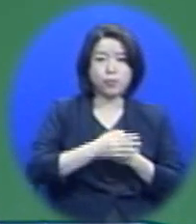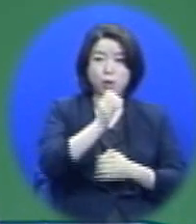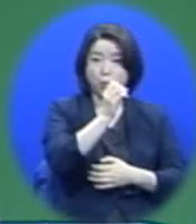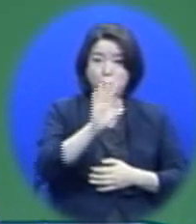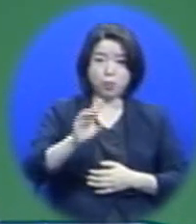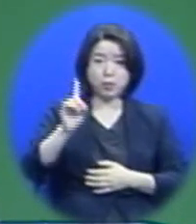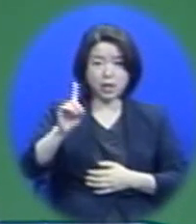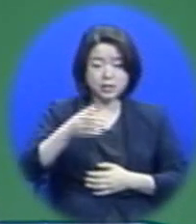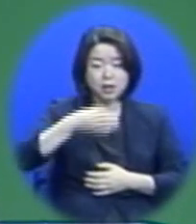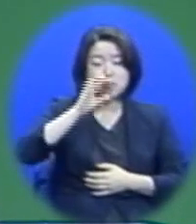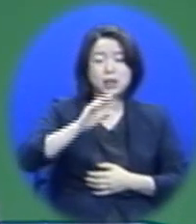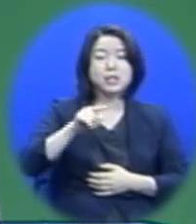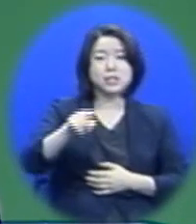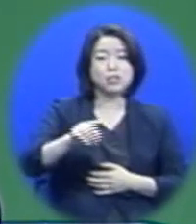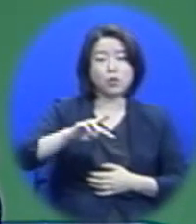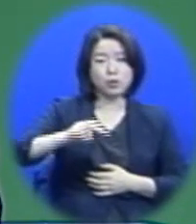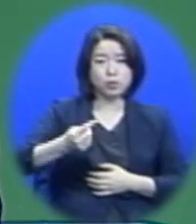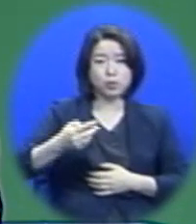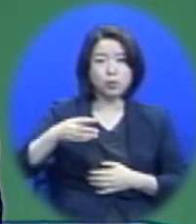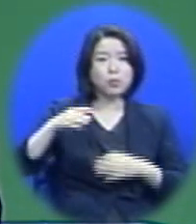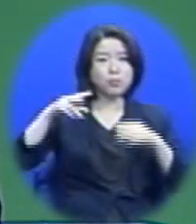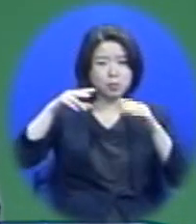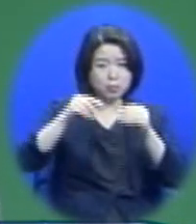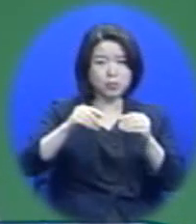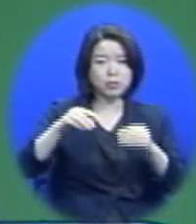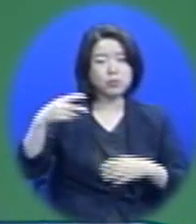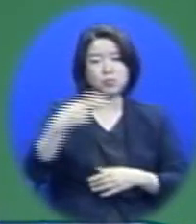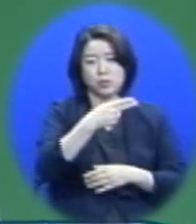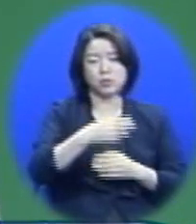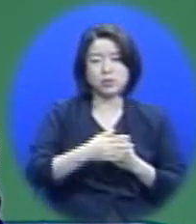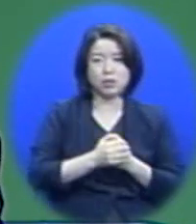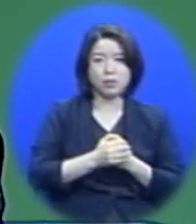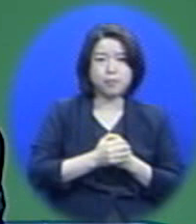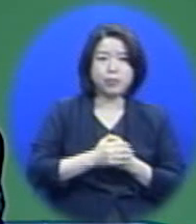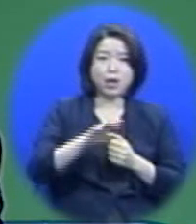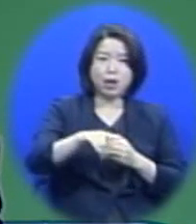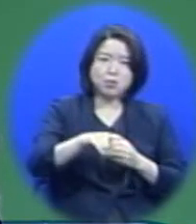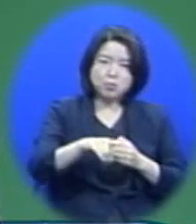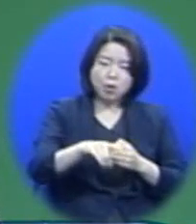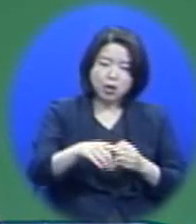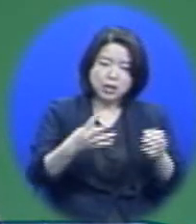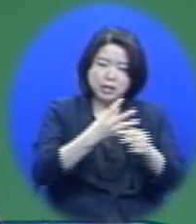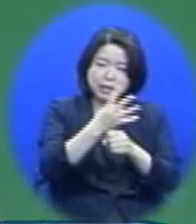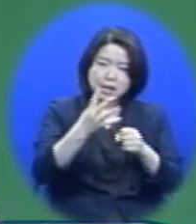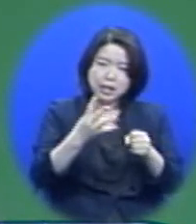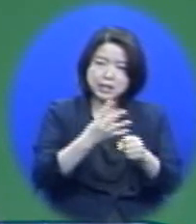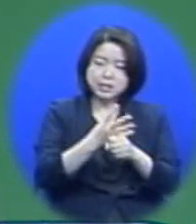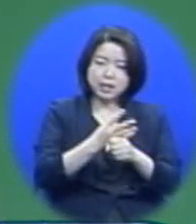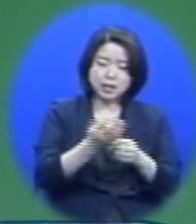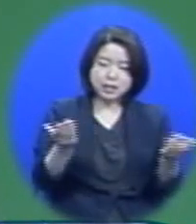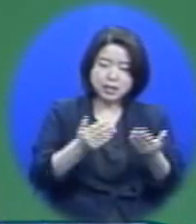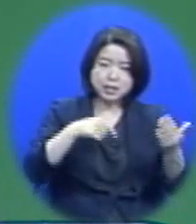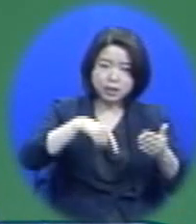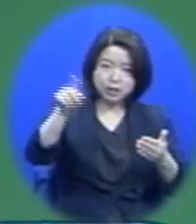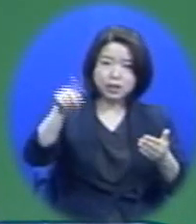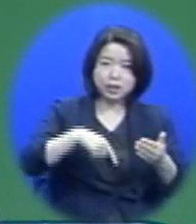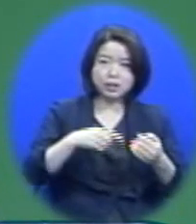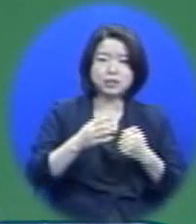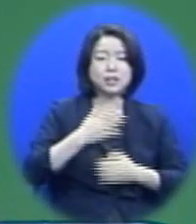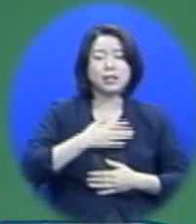끊게 되었습니다. 4시간의 출퇴근 시간이 설교를 들으며 성경 보는 나만의 예배 시간으로